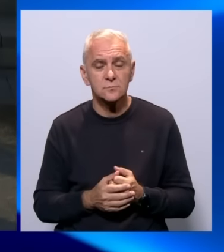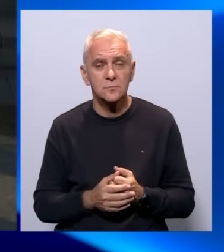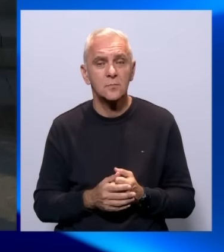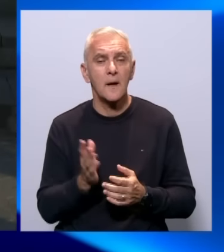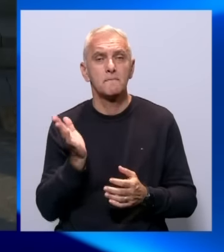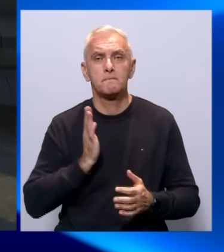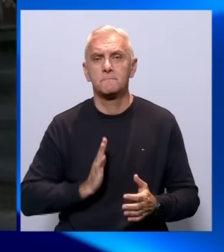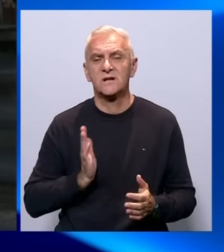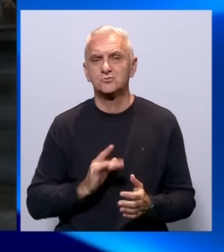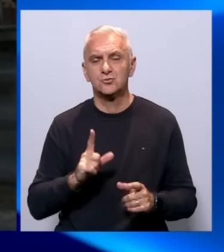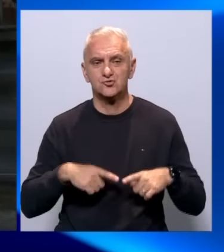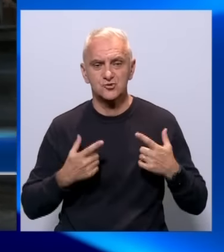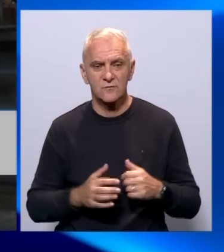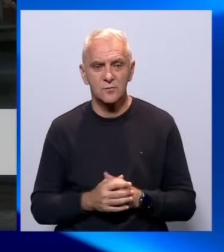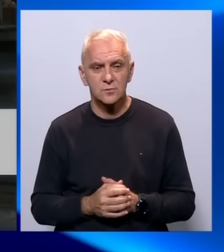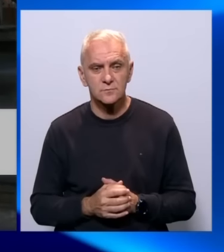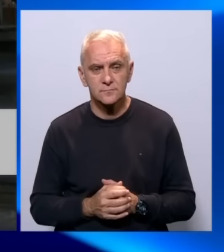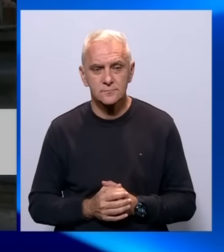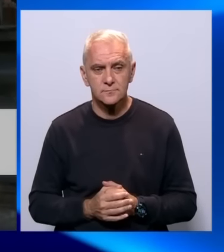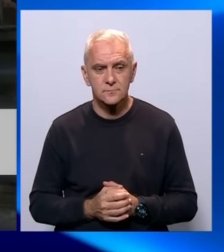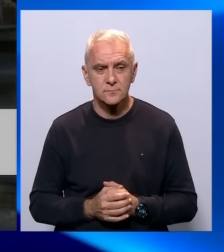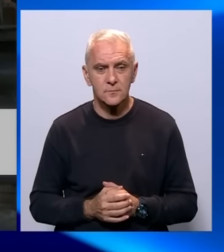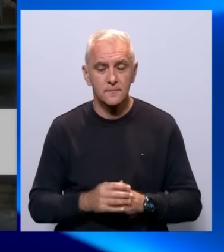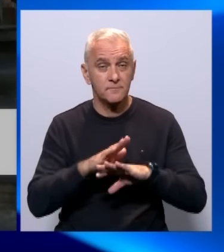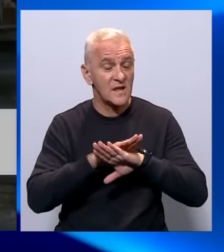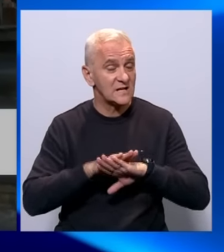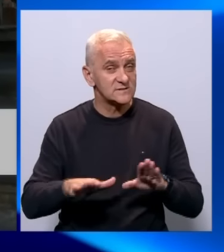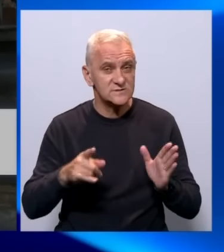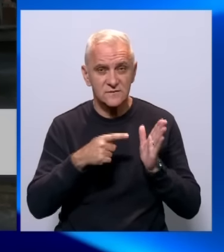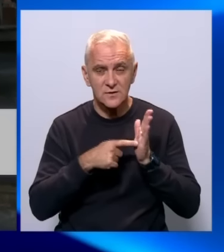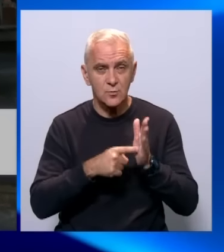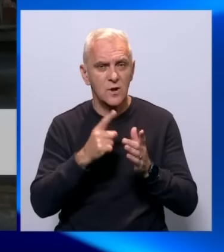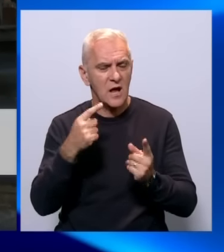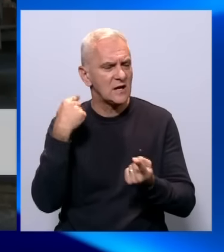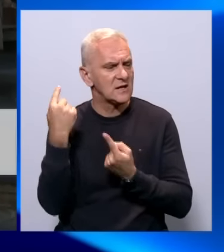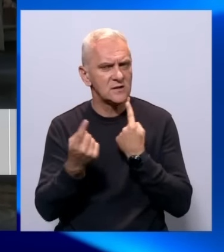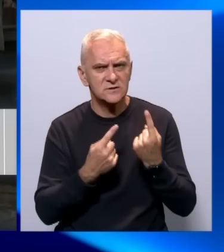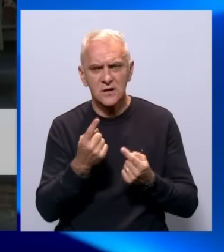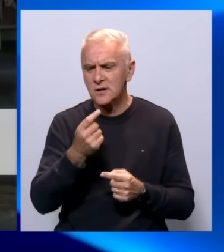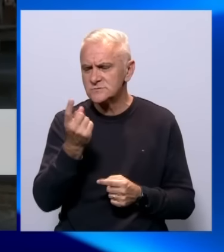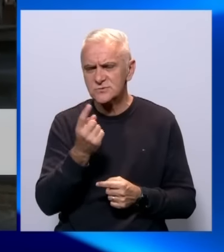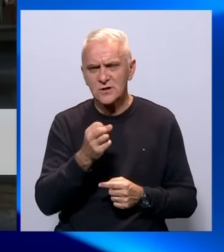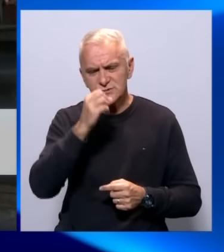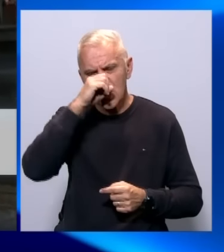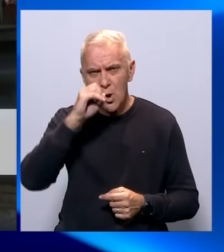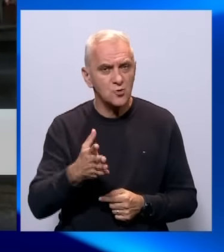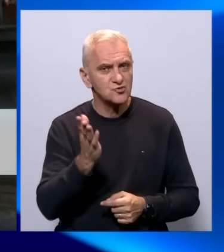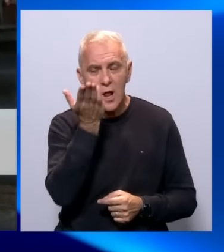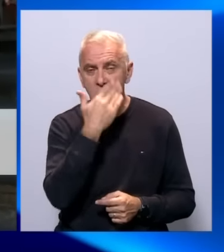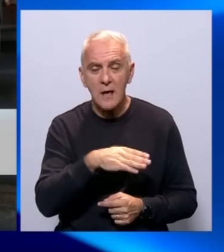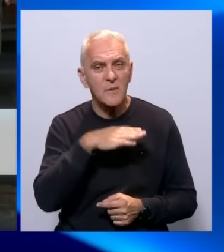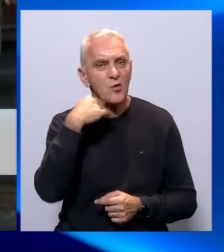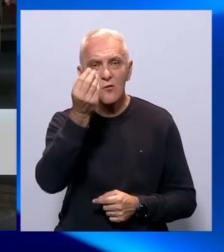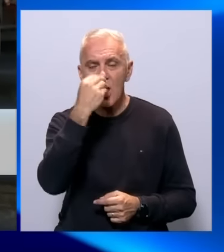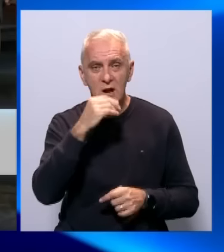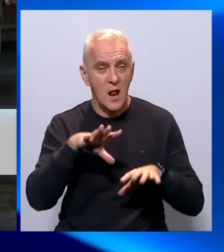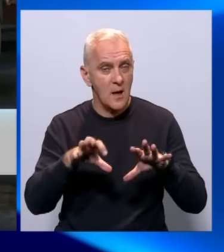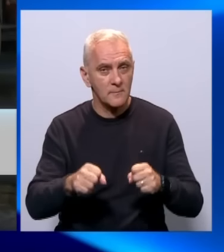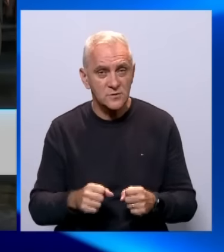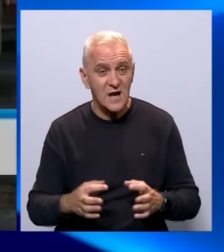toliko pristojan život. Sve upućuje na to da je gore stanje izuzetno loše, da nema dovoljno hrane za pse, a